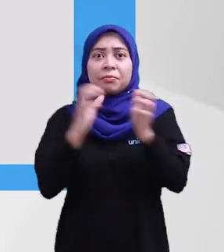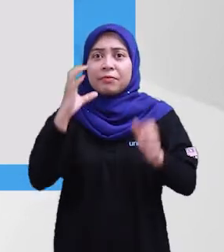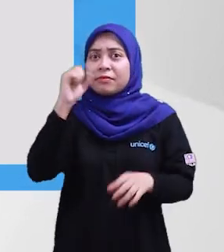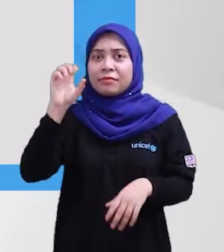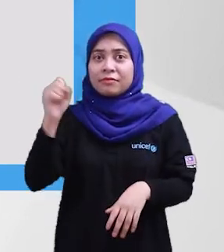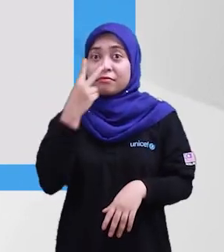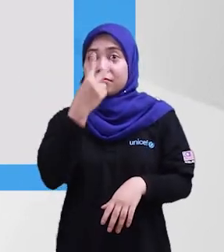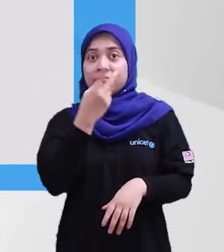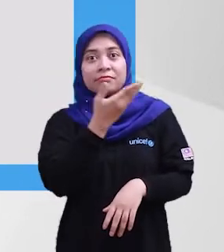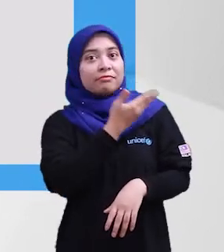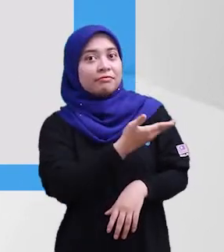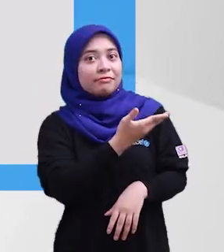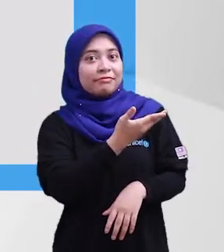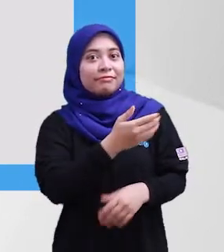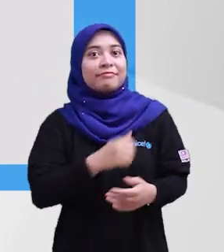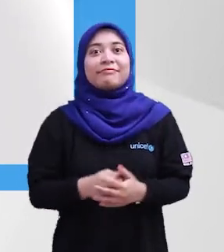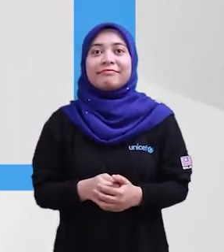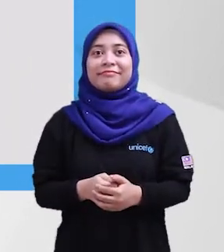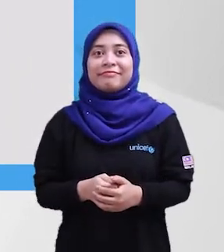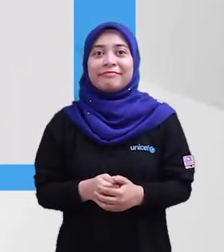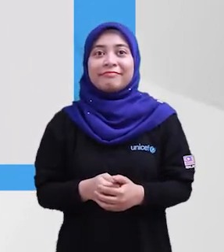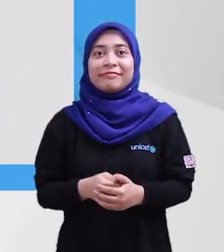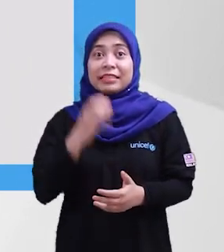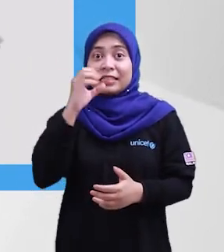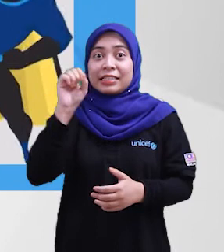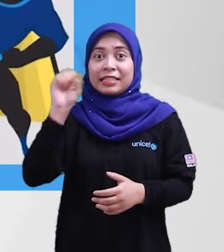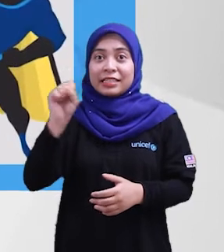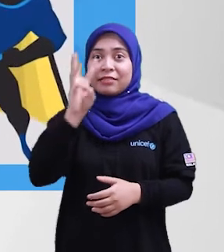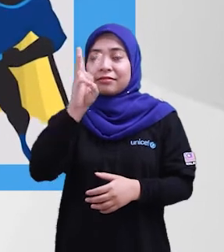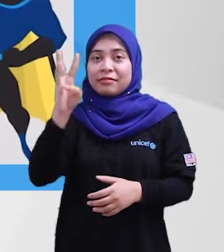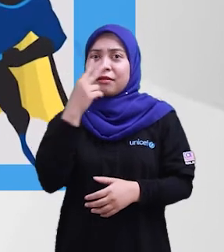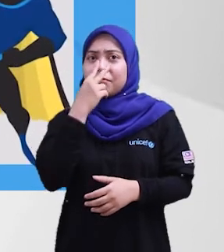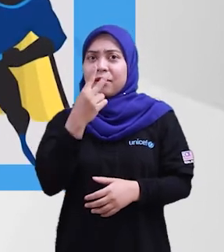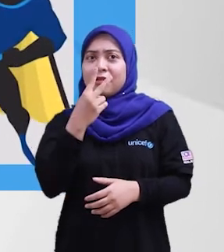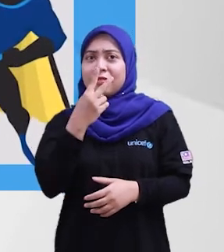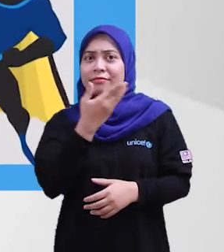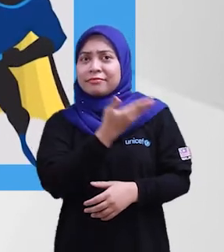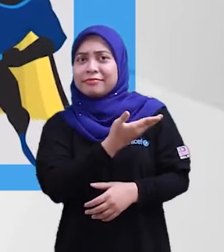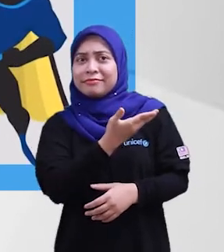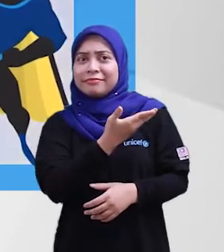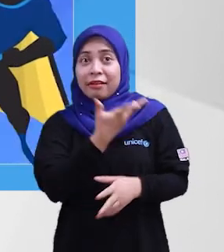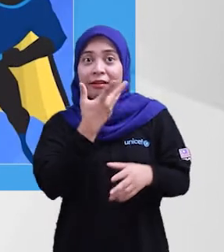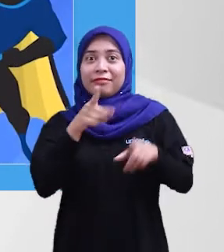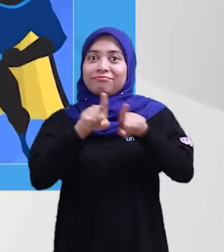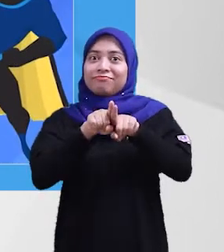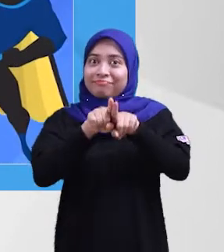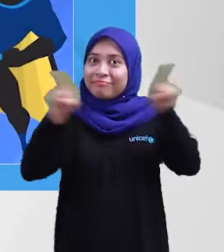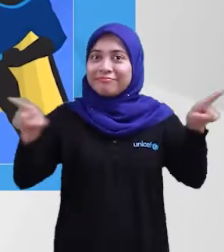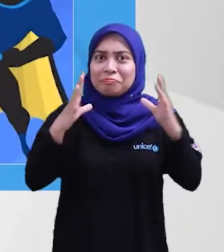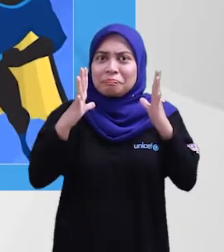Tanpa CSS, laman web kelihatan seperti ini. Dengan CSS, laman web akan nampak seperti